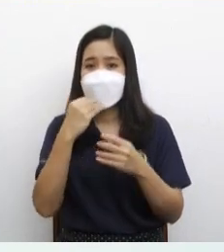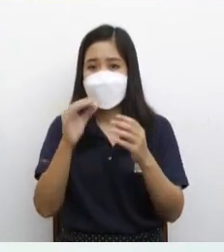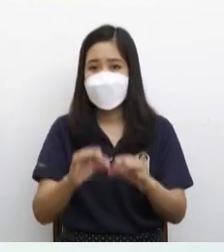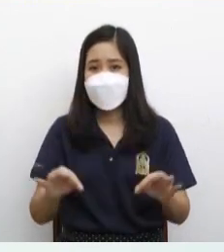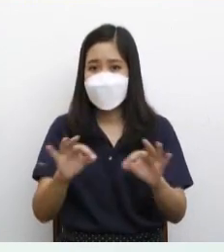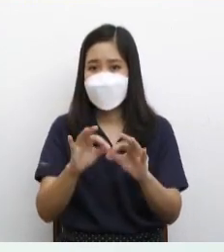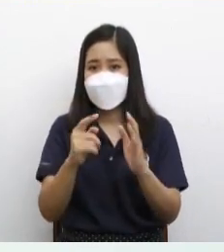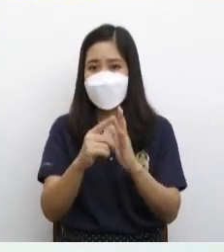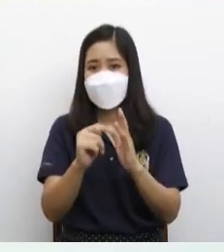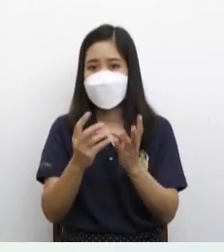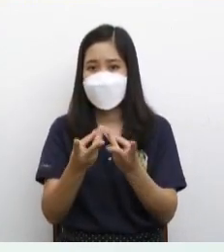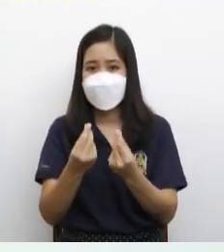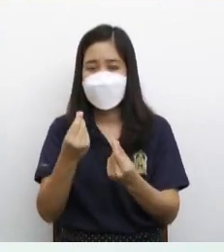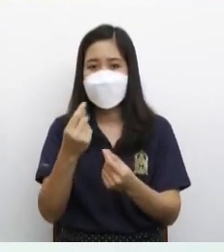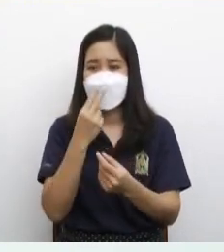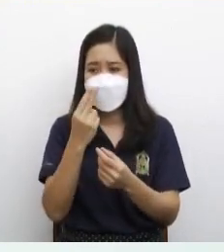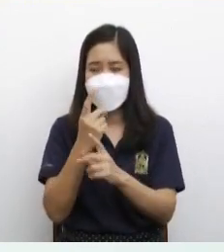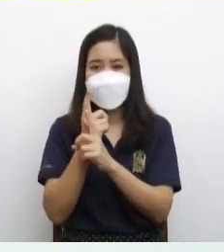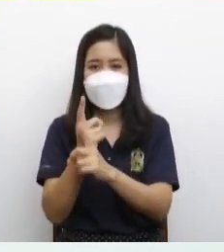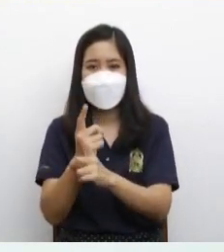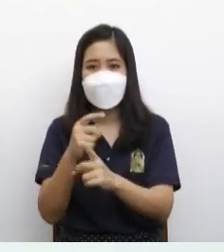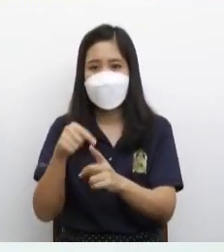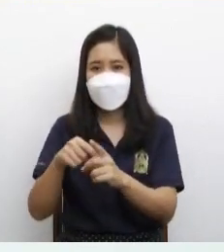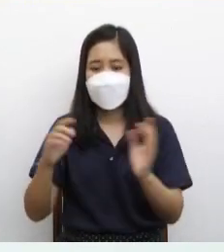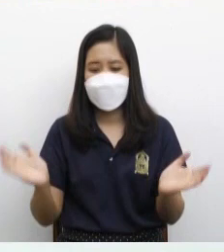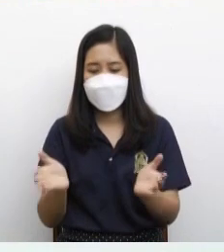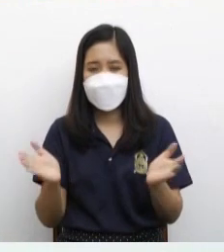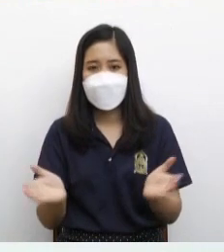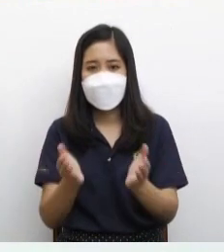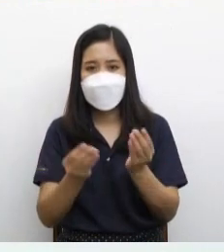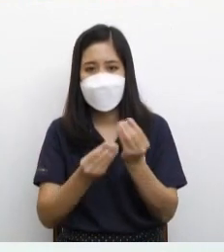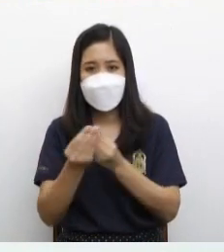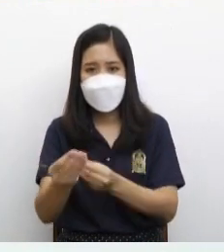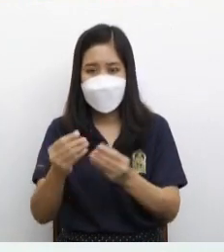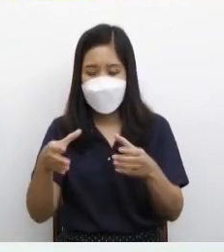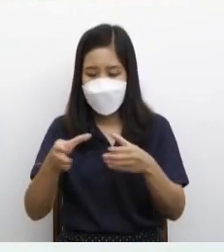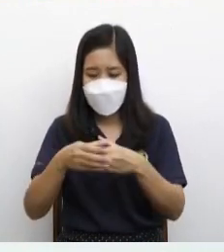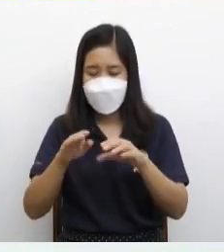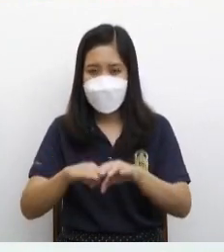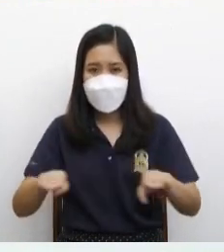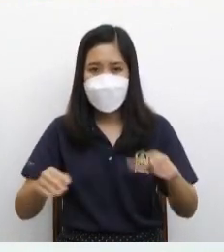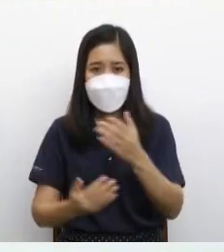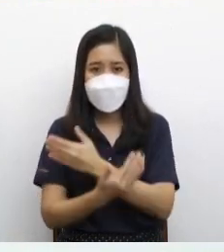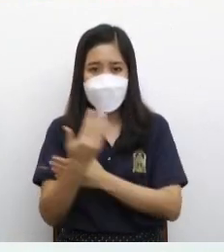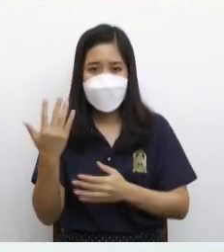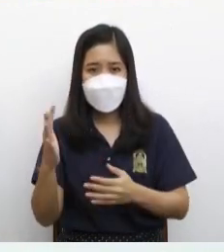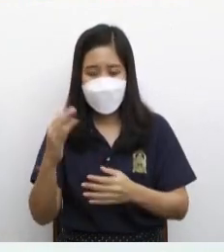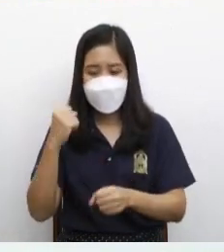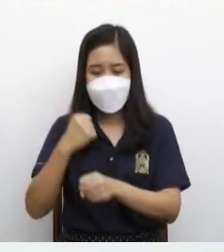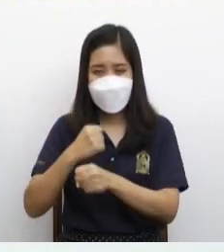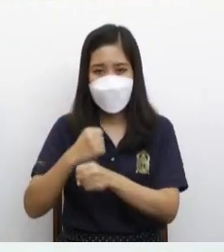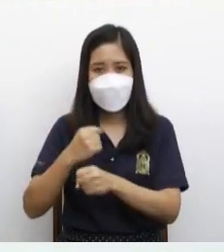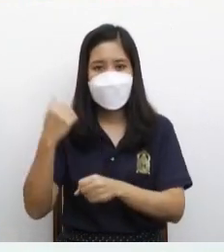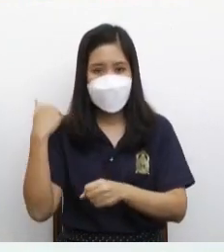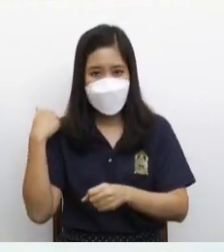ควรจะนำไปเป็นแนวทางในการที่จะส่งเสริมสนับสนุนในกลุ่มเด็กด้อยโอกาสทั้งหลายให้เขามีก็ทำท่าก็มี